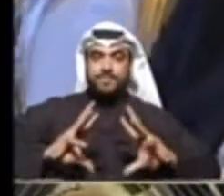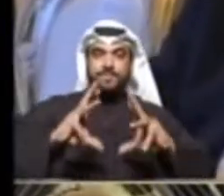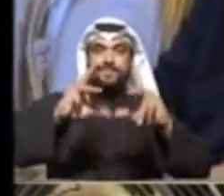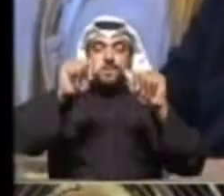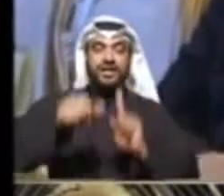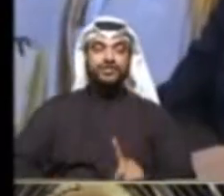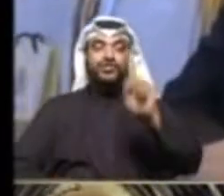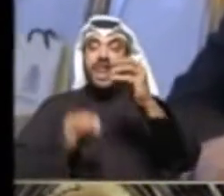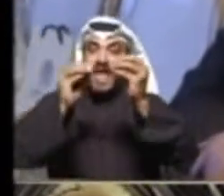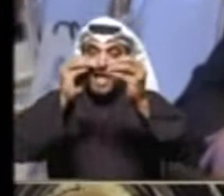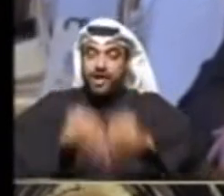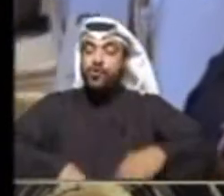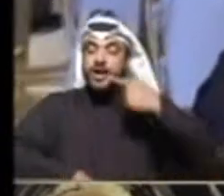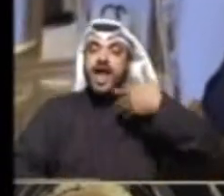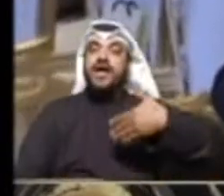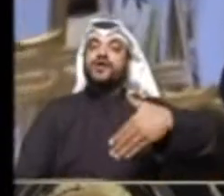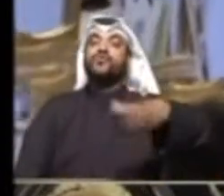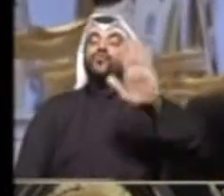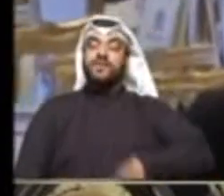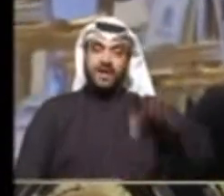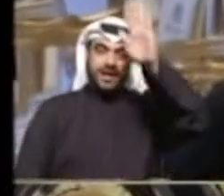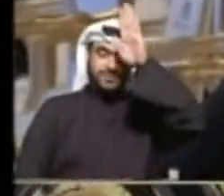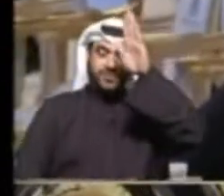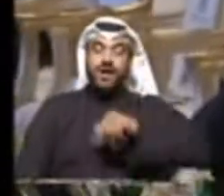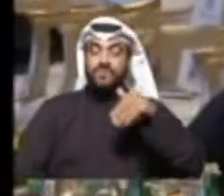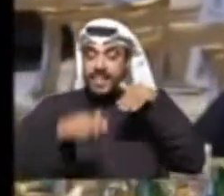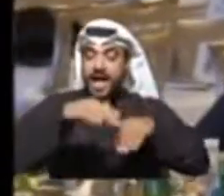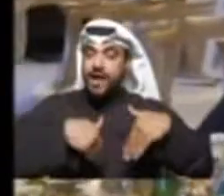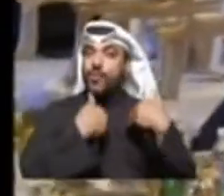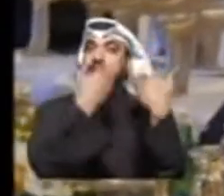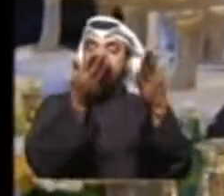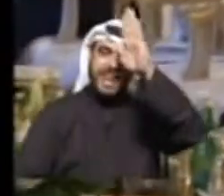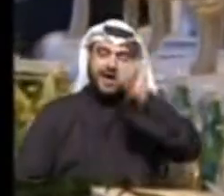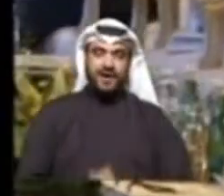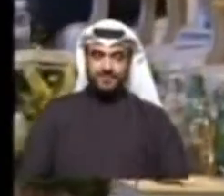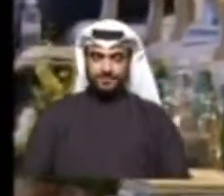المستدامة للاجئين العراقيين داخليا وخارجيا.